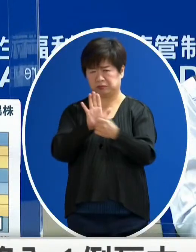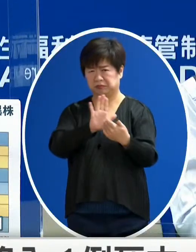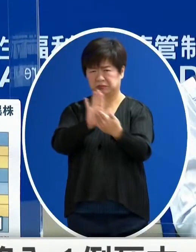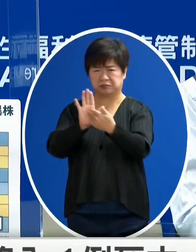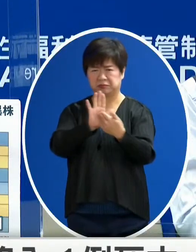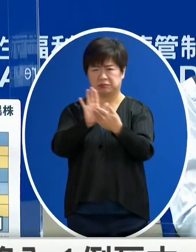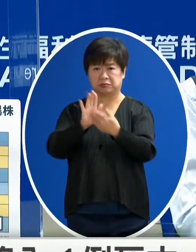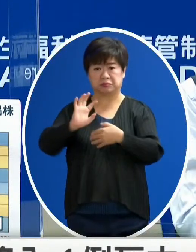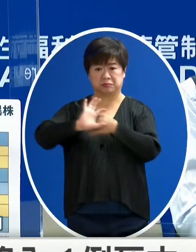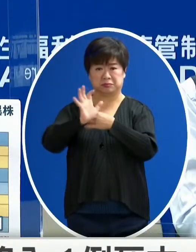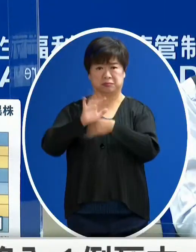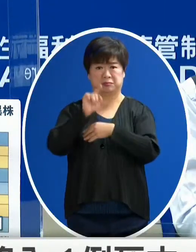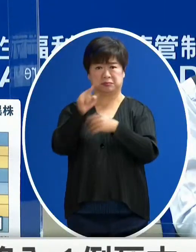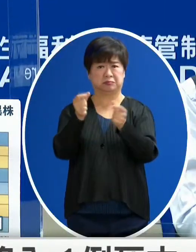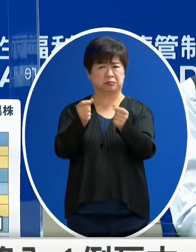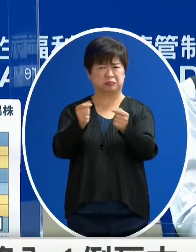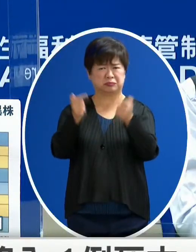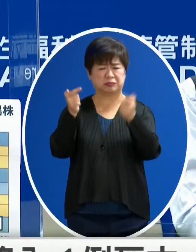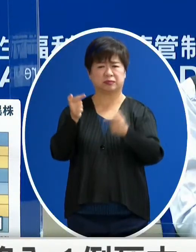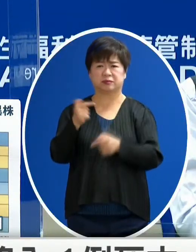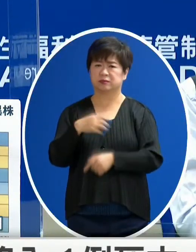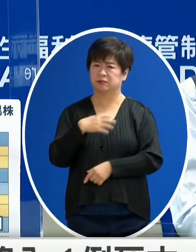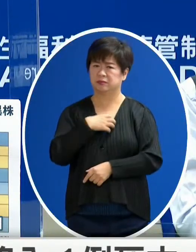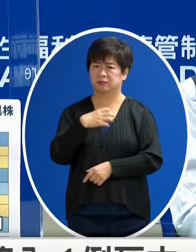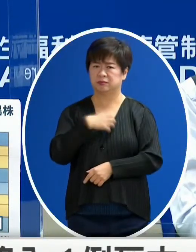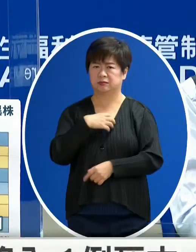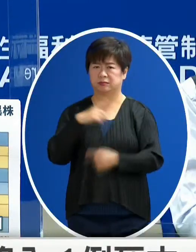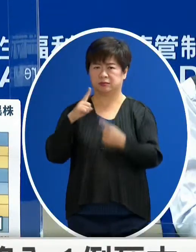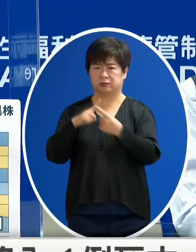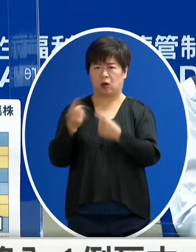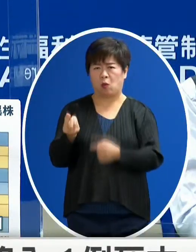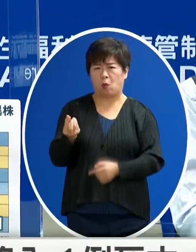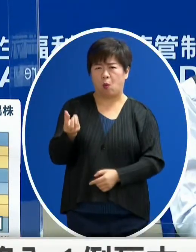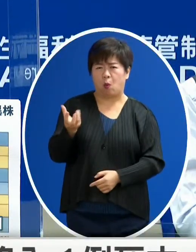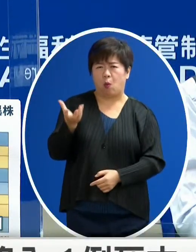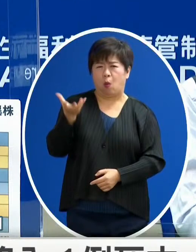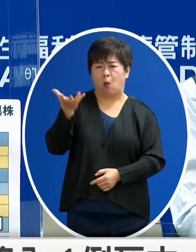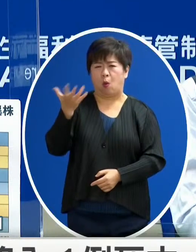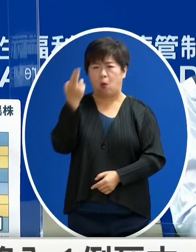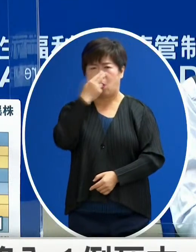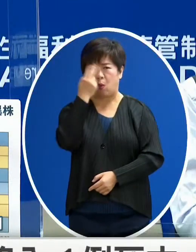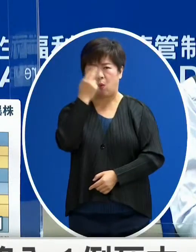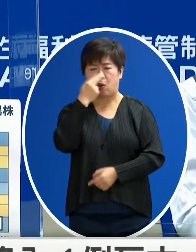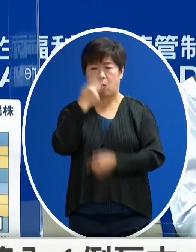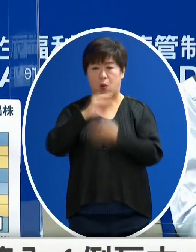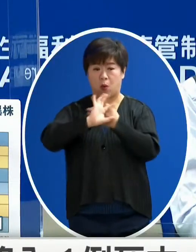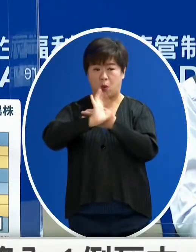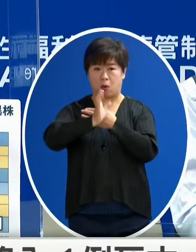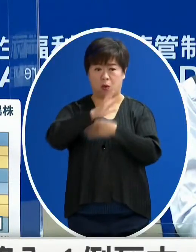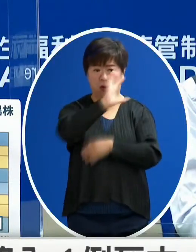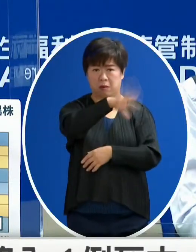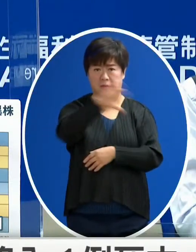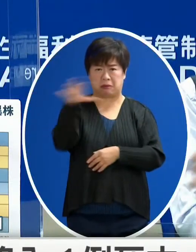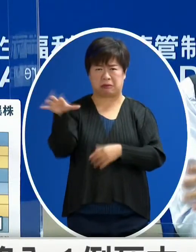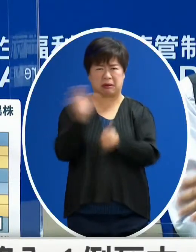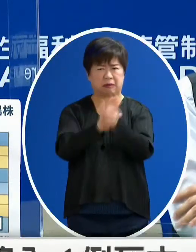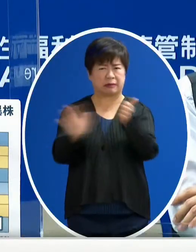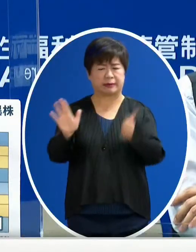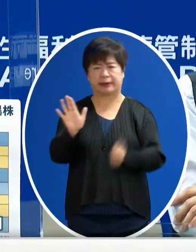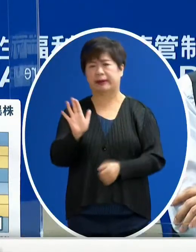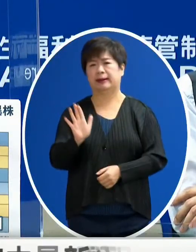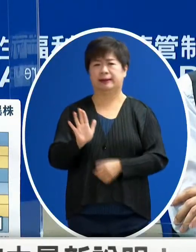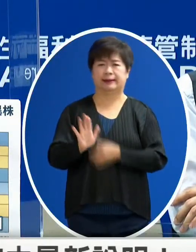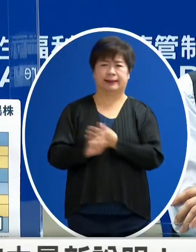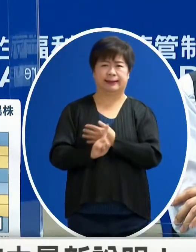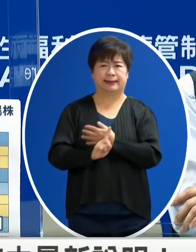株哈那非常的哈就是。好，占的比例越来越高，好，那对世界各国也都形成影响。